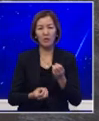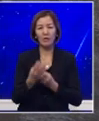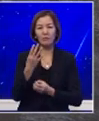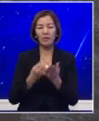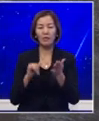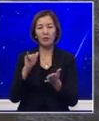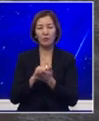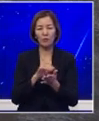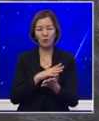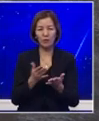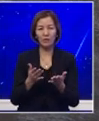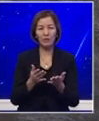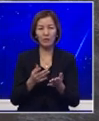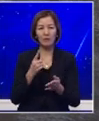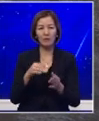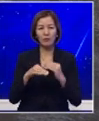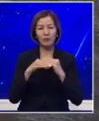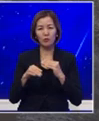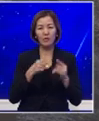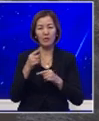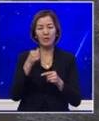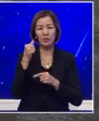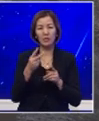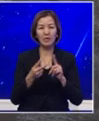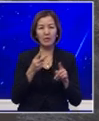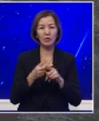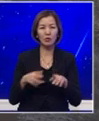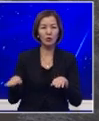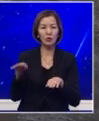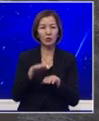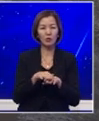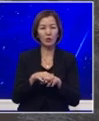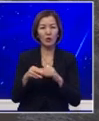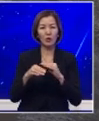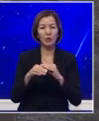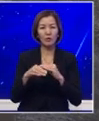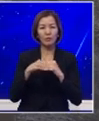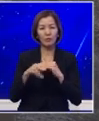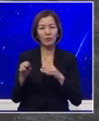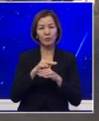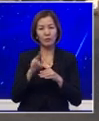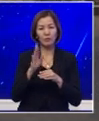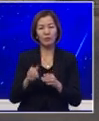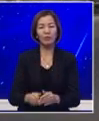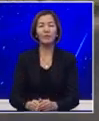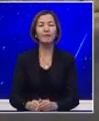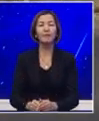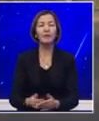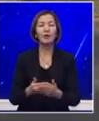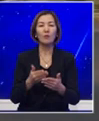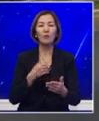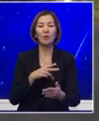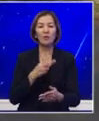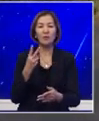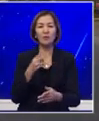Мына жол қазіргі таңда бір ақ слой салынған, келесі жылға бізде екінші слой және мына тротуар жаяу жүру жолдары салынатын болады. Бұған дейін